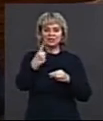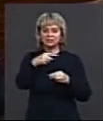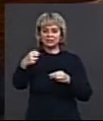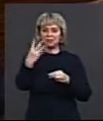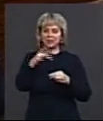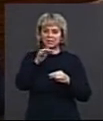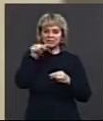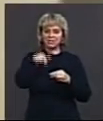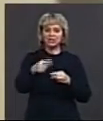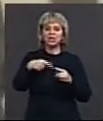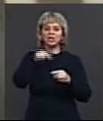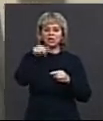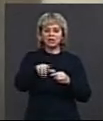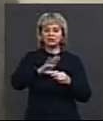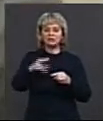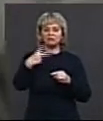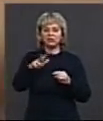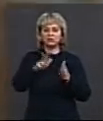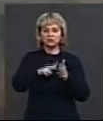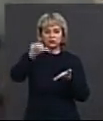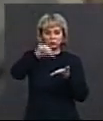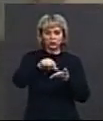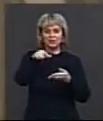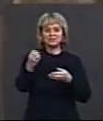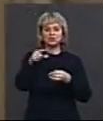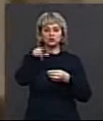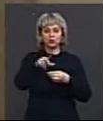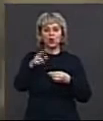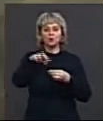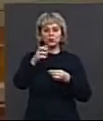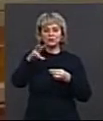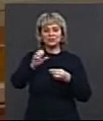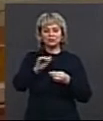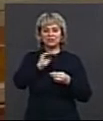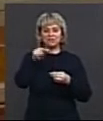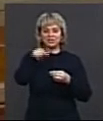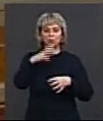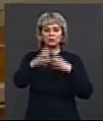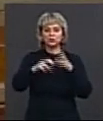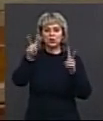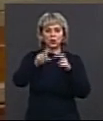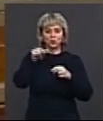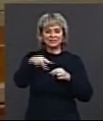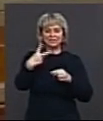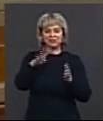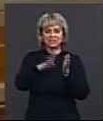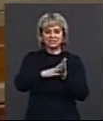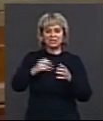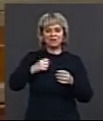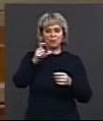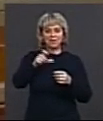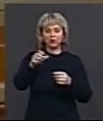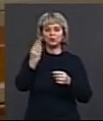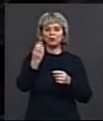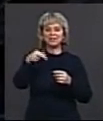11 до 15 лет уже приговорены 28 участников нападения на Буденновск. В федеральном и международном розыске 29 боевиков.